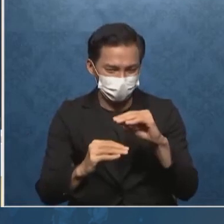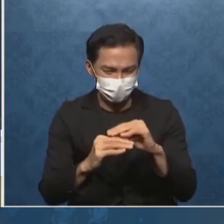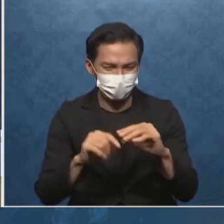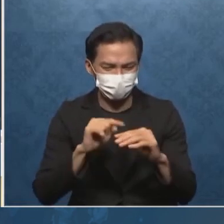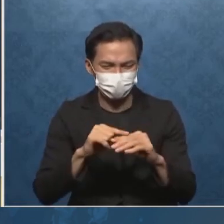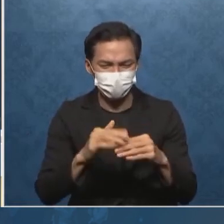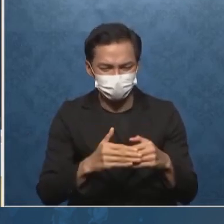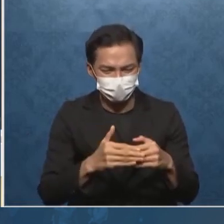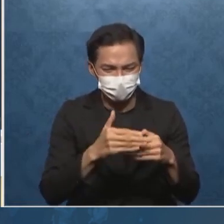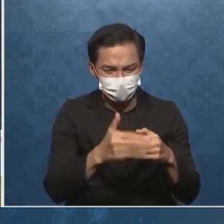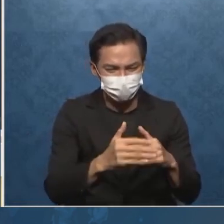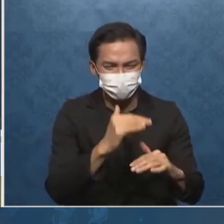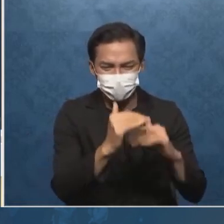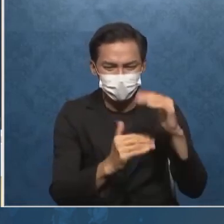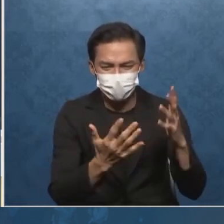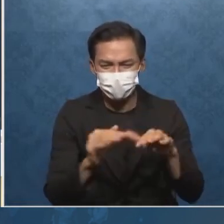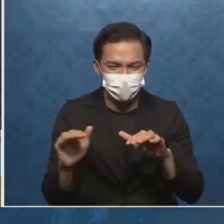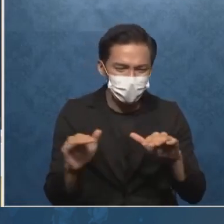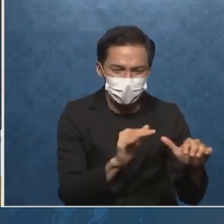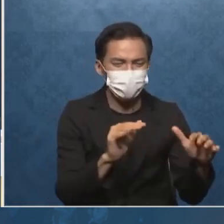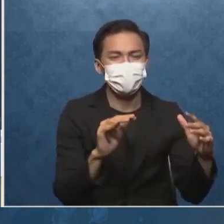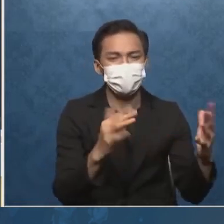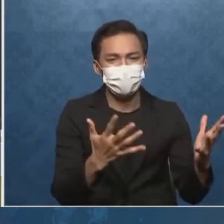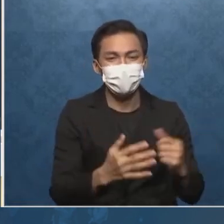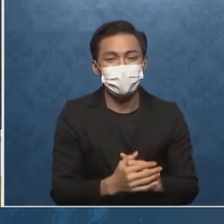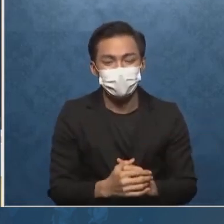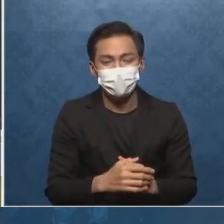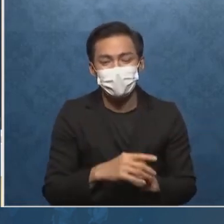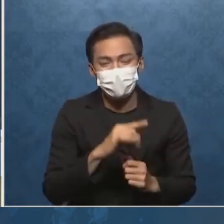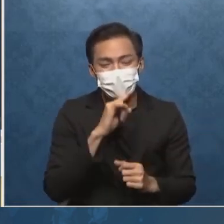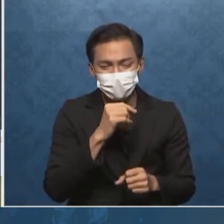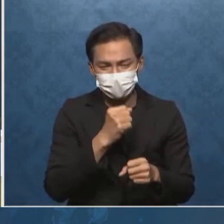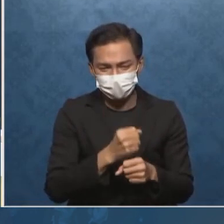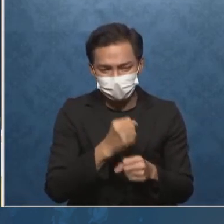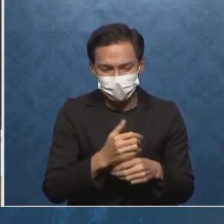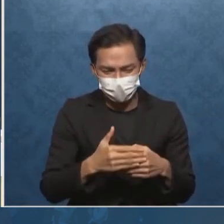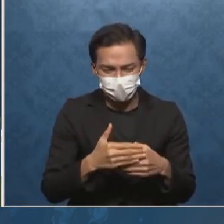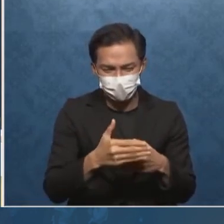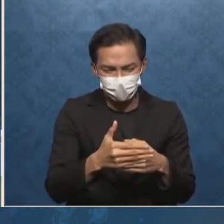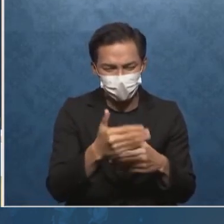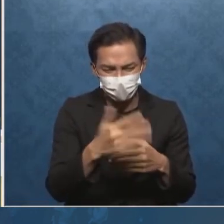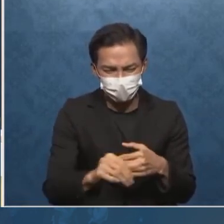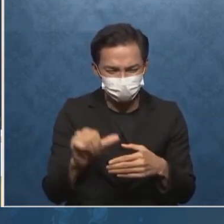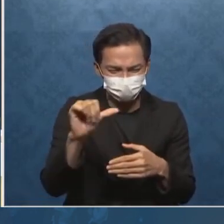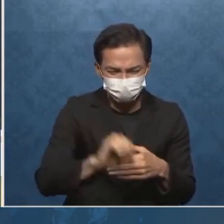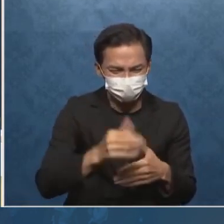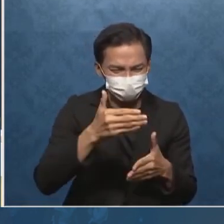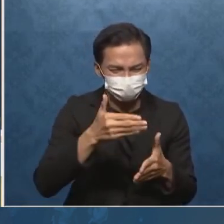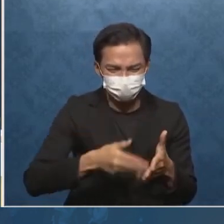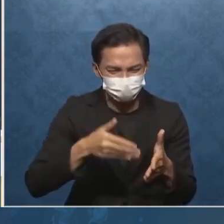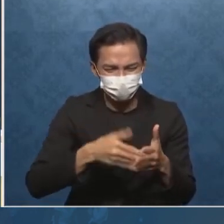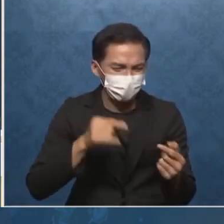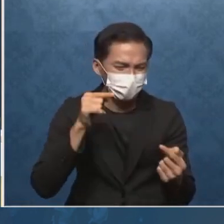ไม่มีความคืบหน้าหรือมีความพร้อมในการดำเนินการแม้การดำเนินการต่อไปก็มีแนวโน้มว่าจะไม่บรรลุไปตาม